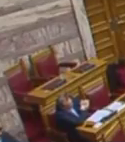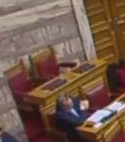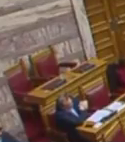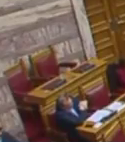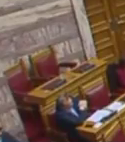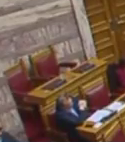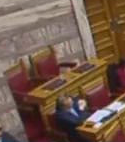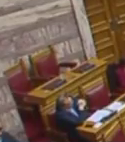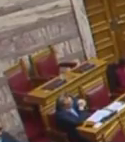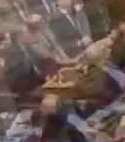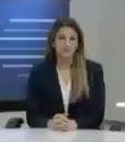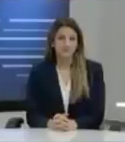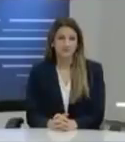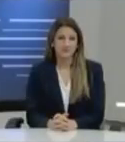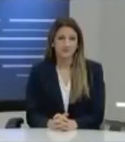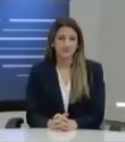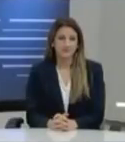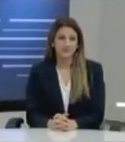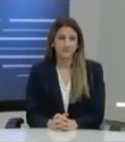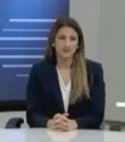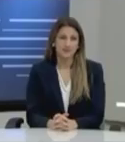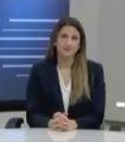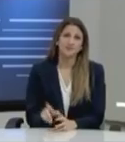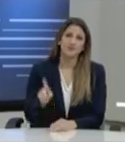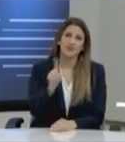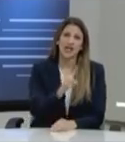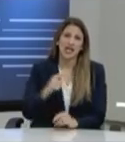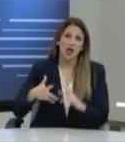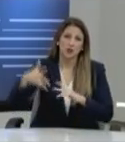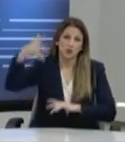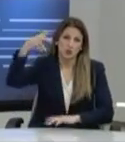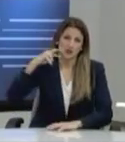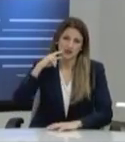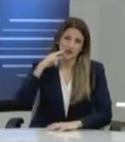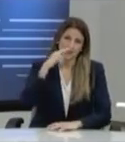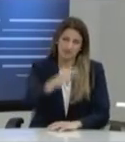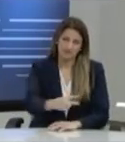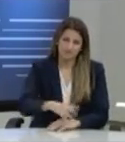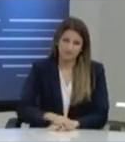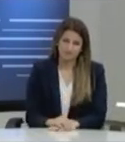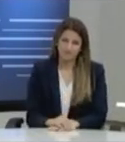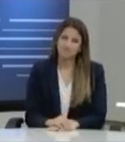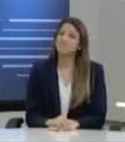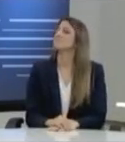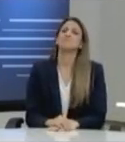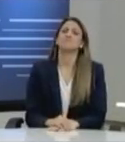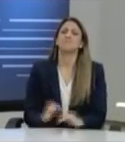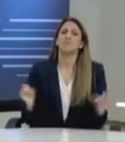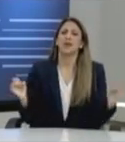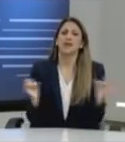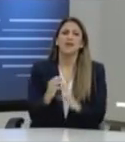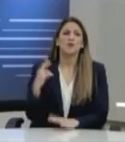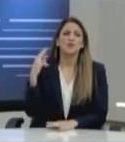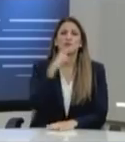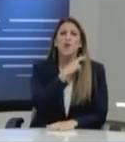Επολίγων, κύριε Πρόεδρε. Σύντομος θα είναι. Για κάποιο λόγο, κύριε Τσίπρα, όταν μιλάτε